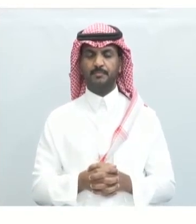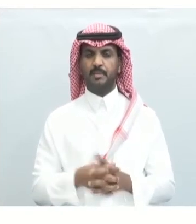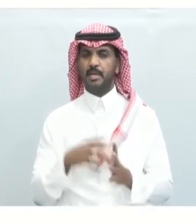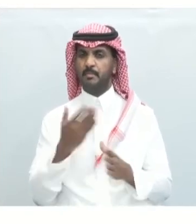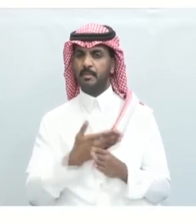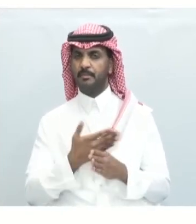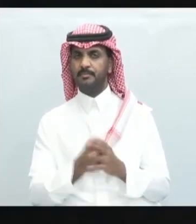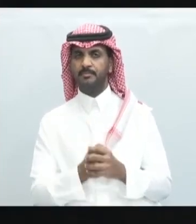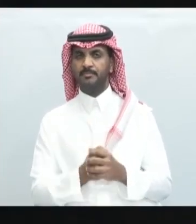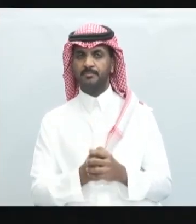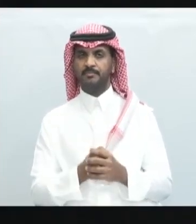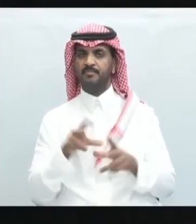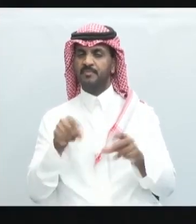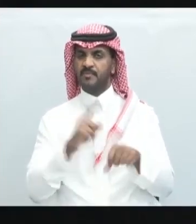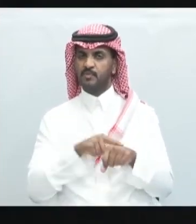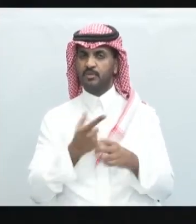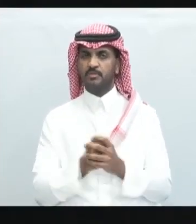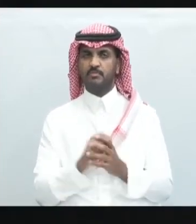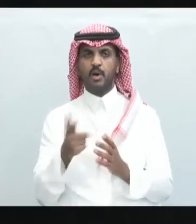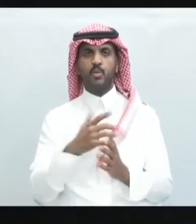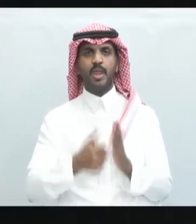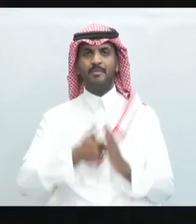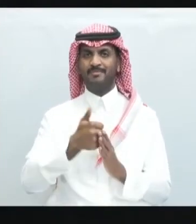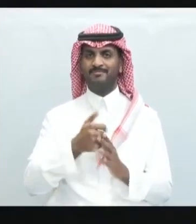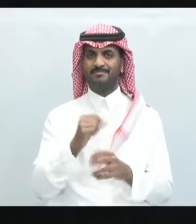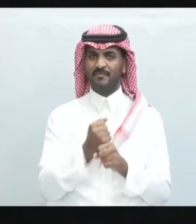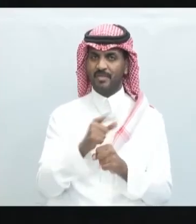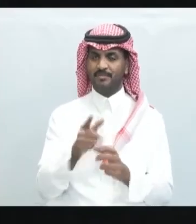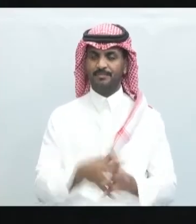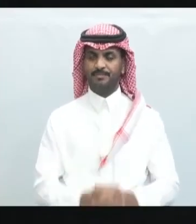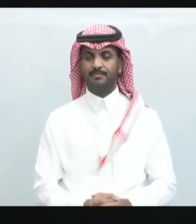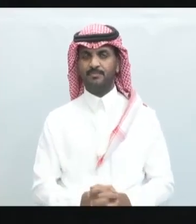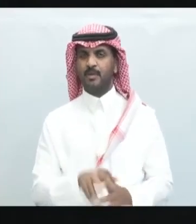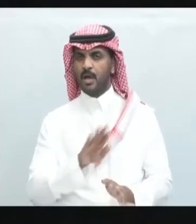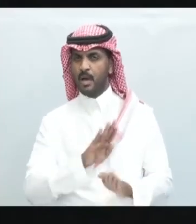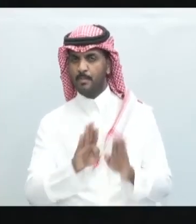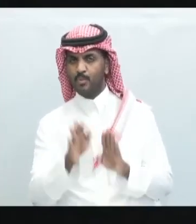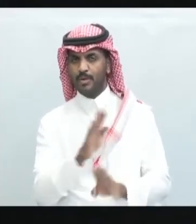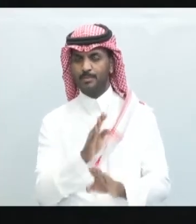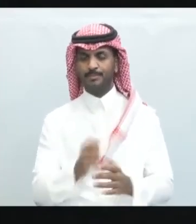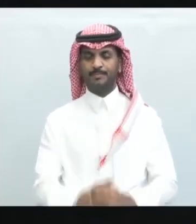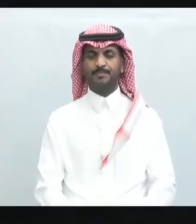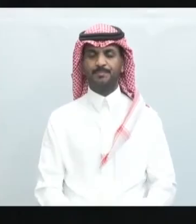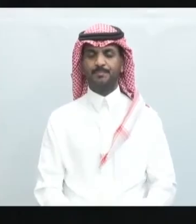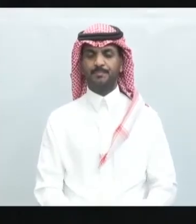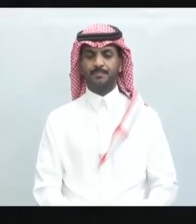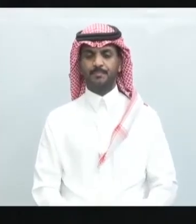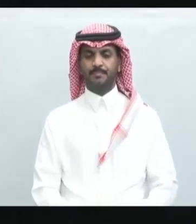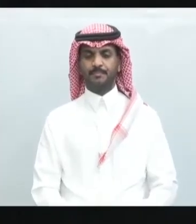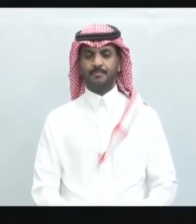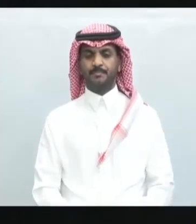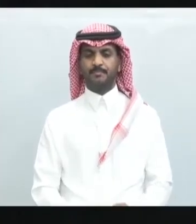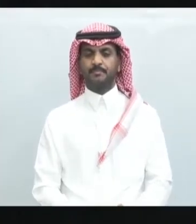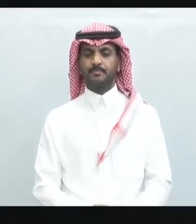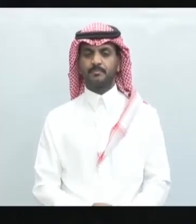هذه الاعمال في نفس الوقت ما هو العمل المقدم على العمل الاخر هناك عمل يقدم على الاخر يبدا به